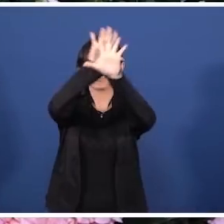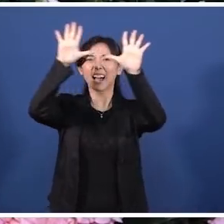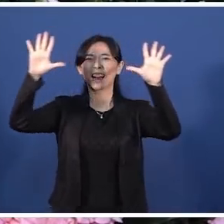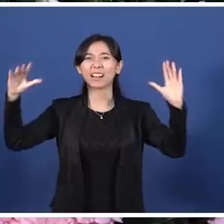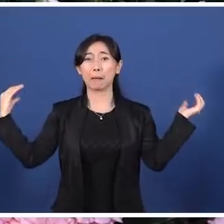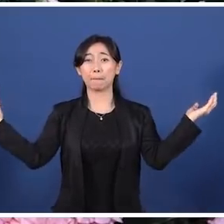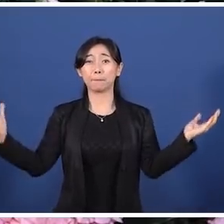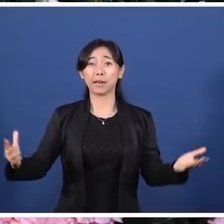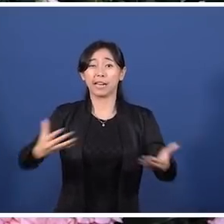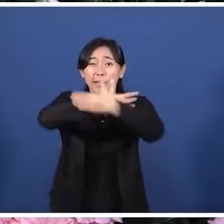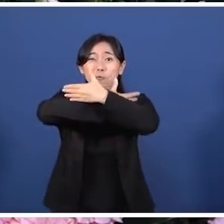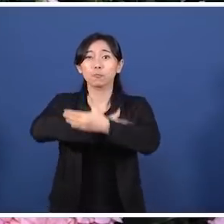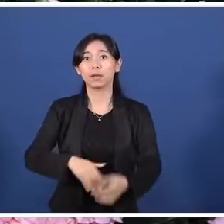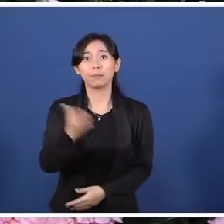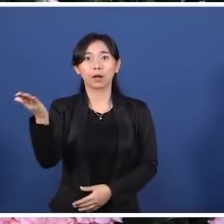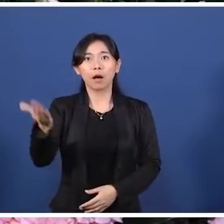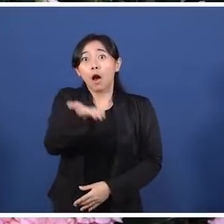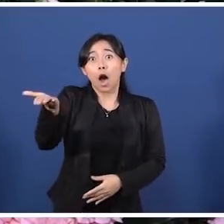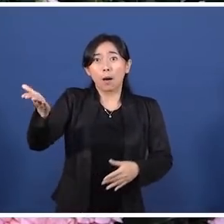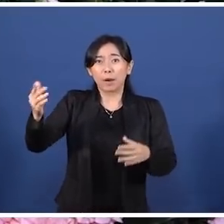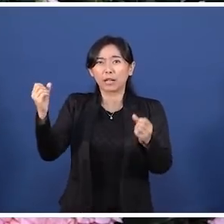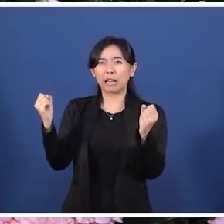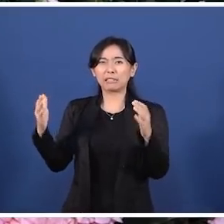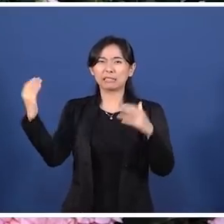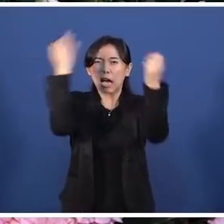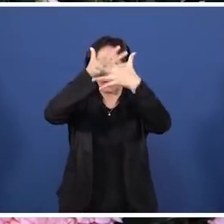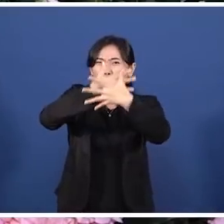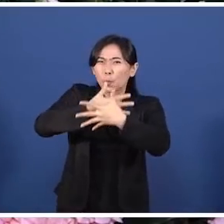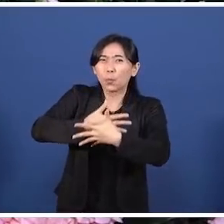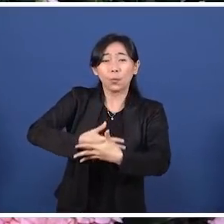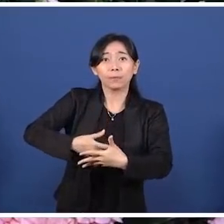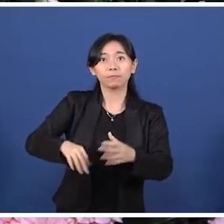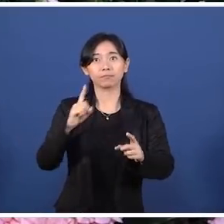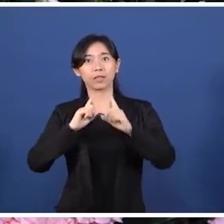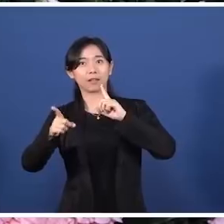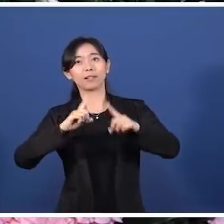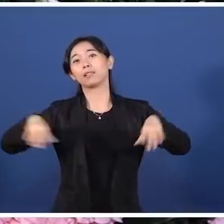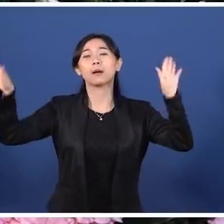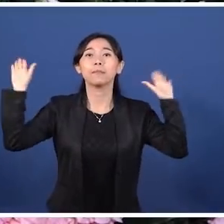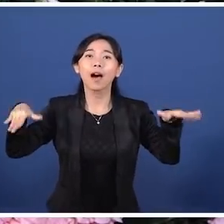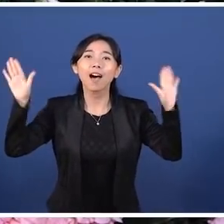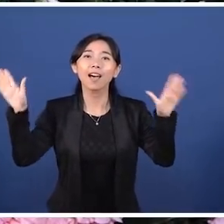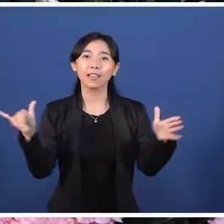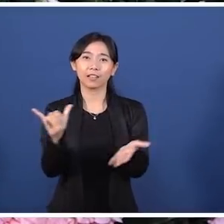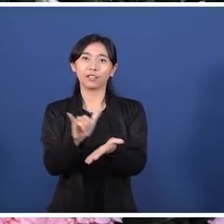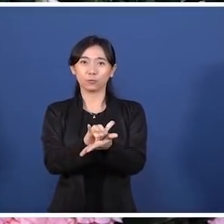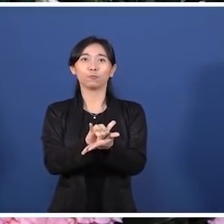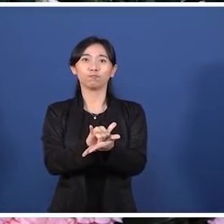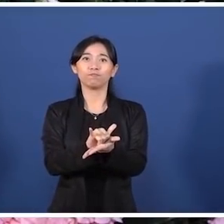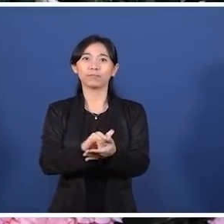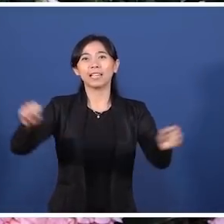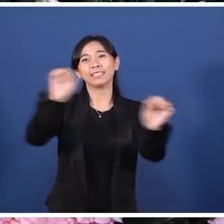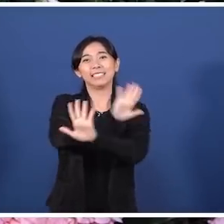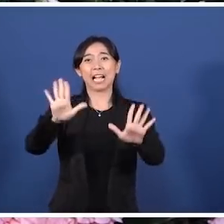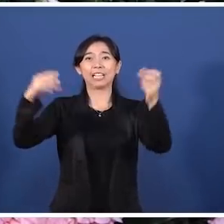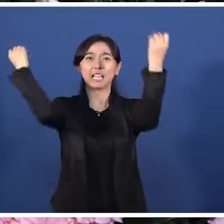meliputi mereka dan mereka sangat ketakutan. Lalu kata malaikat itu kepada mereka,